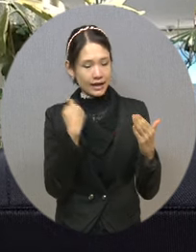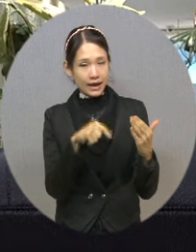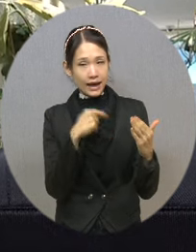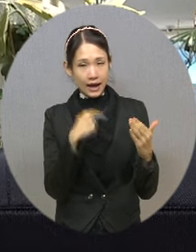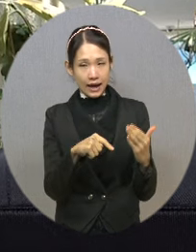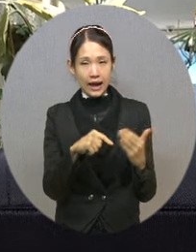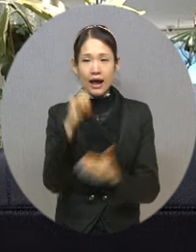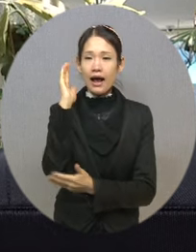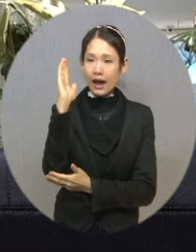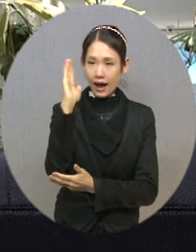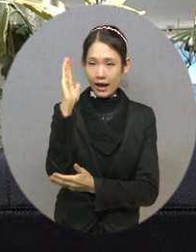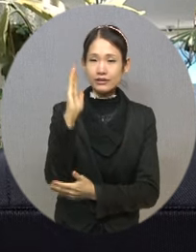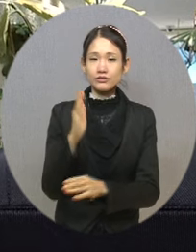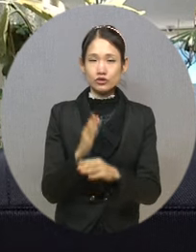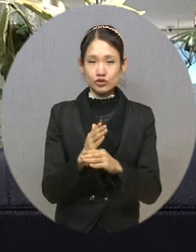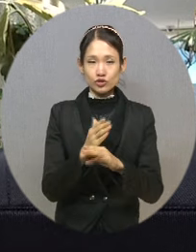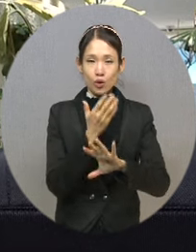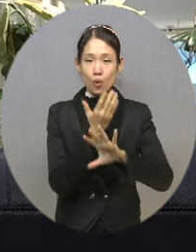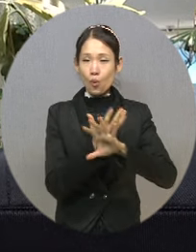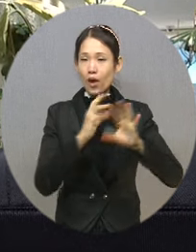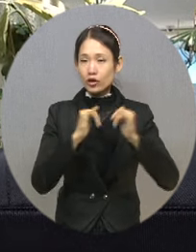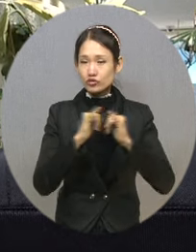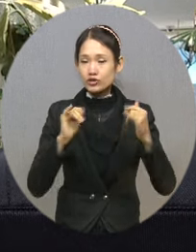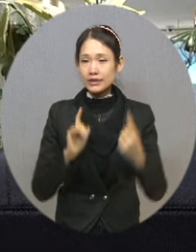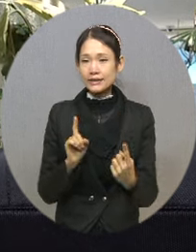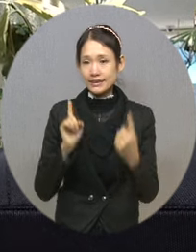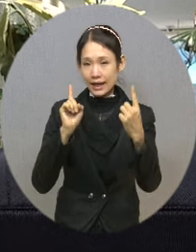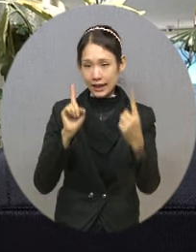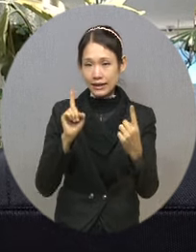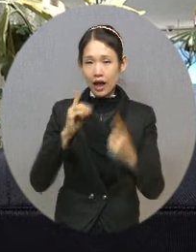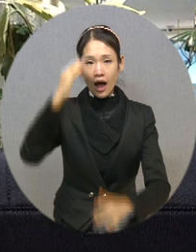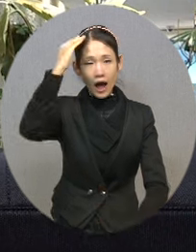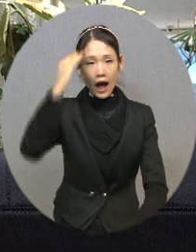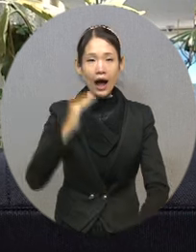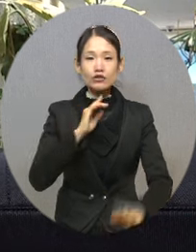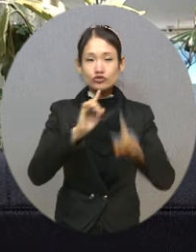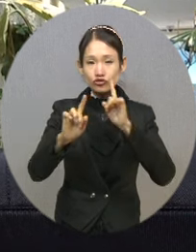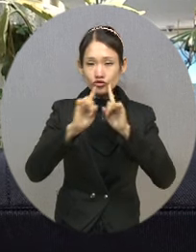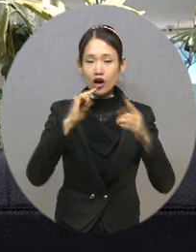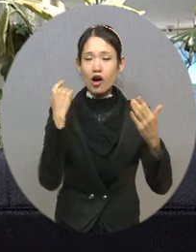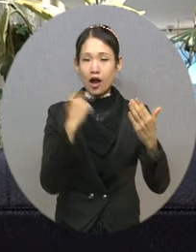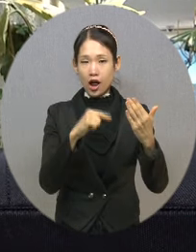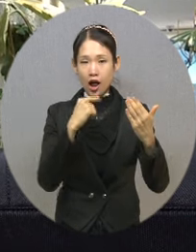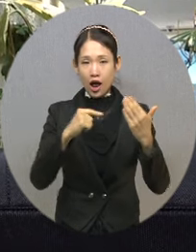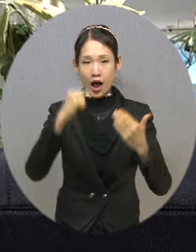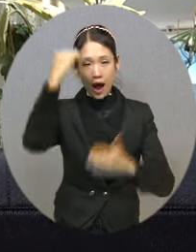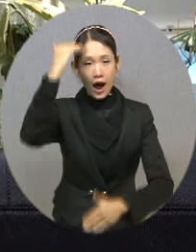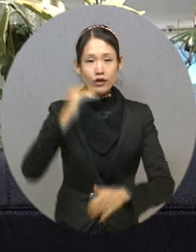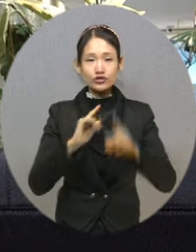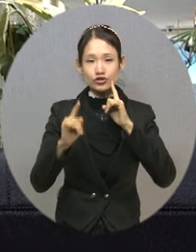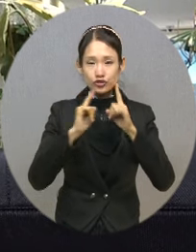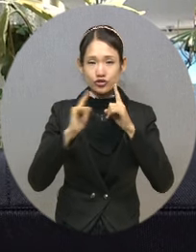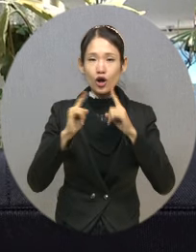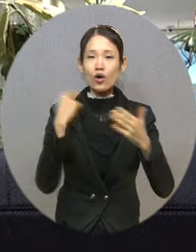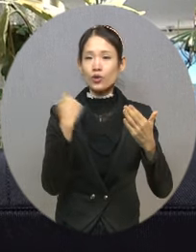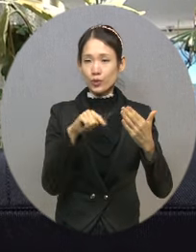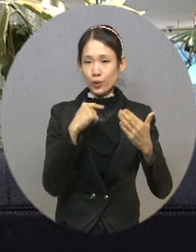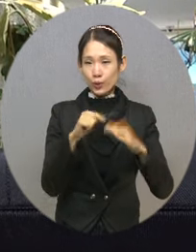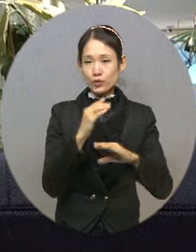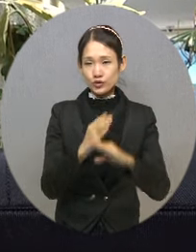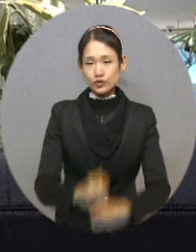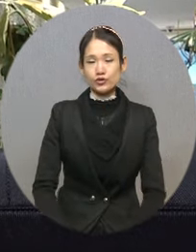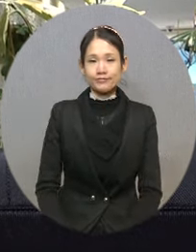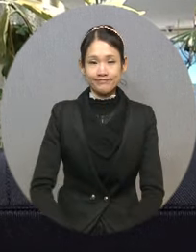있고요. 외국인들을 대상으로 한국어 가르치는 한국어 교원으로 교육을 하고 있습니다.